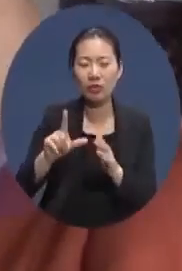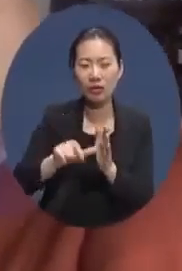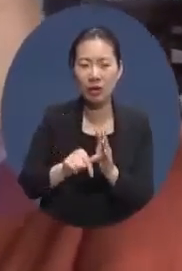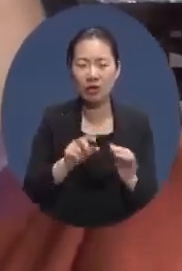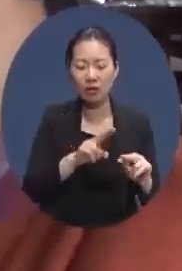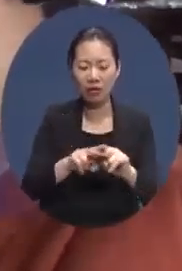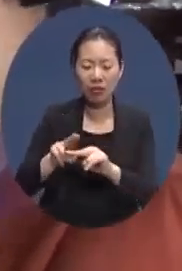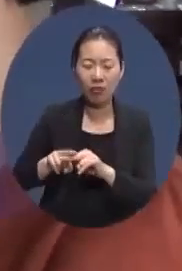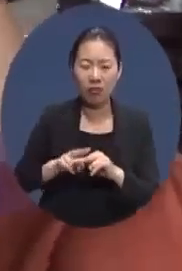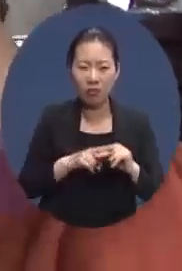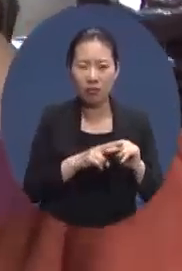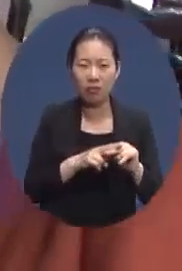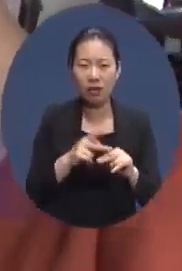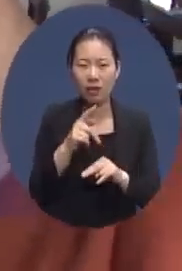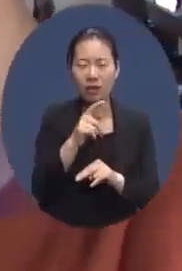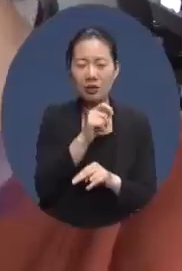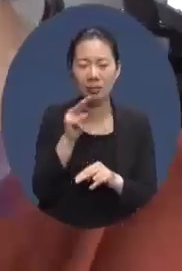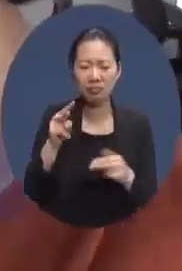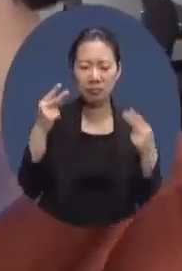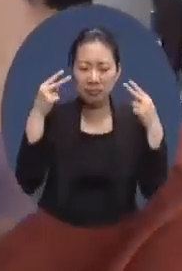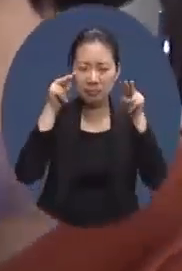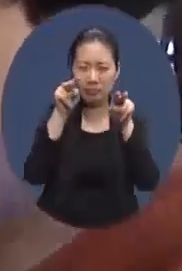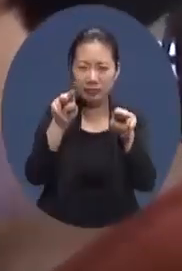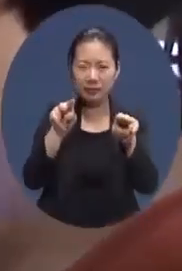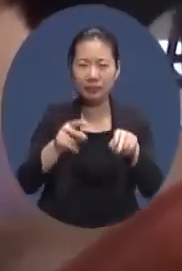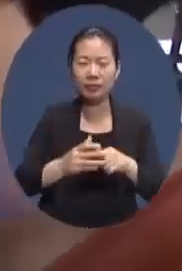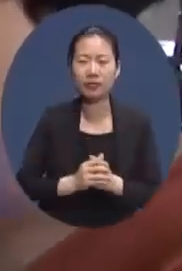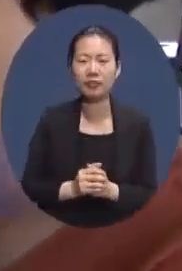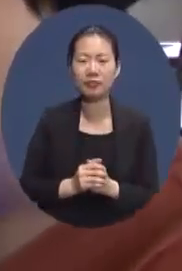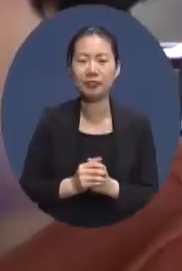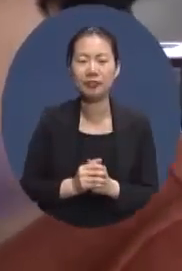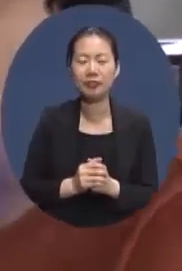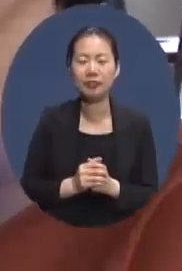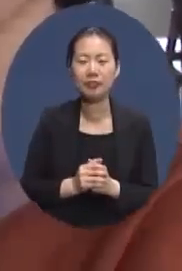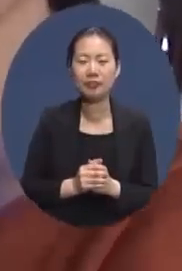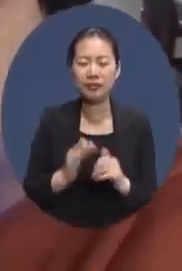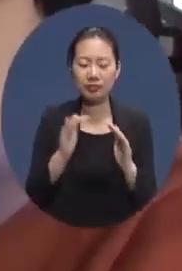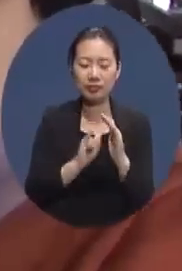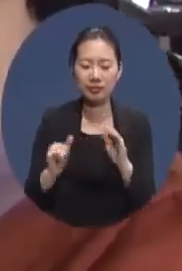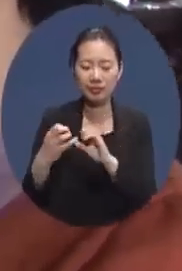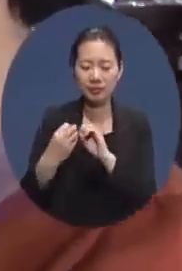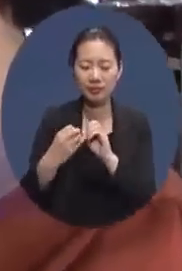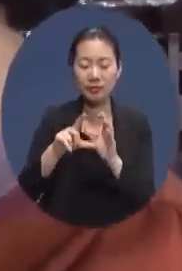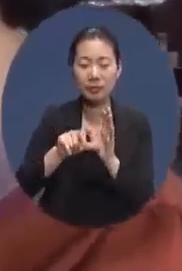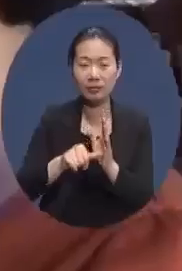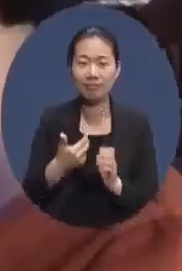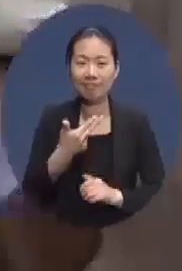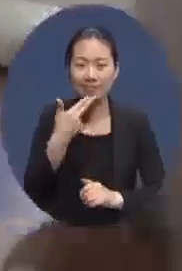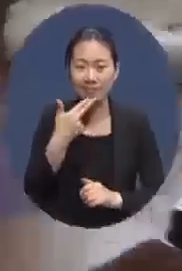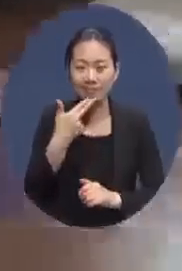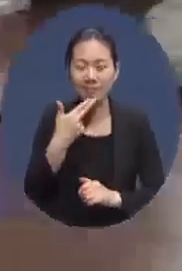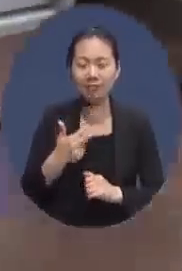둘러앉아서 시선이 한 곳을 향하더라고요. 그렇죠. 예. 근데 그렇게 되면 이제 뭐 가족끼리 얘기할 시간도 없고